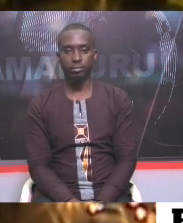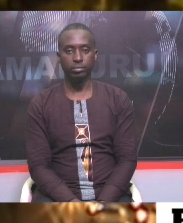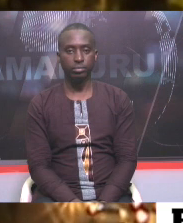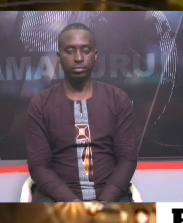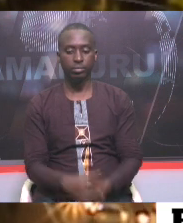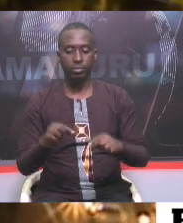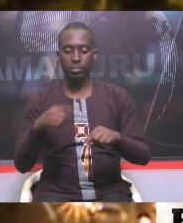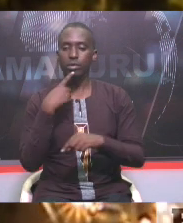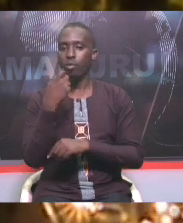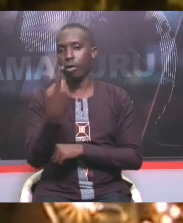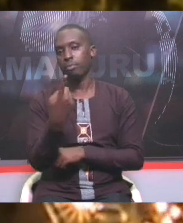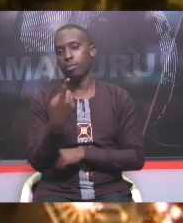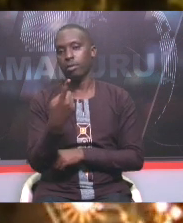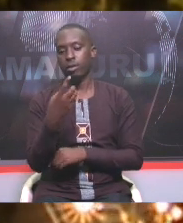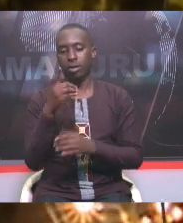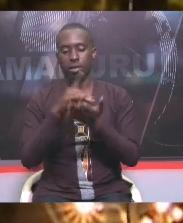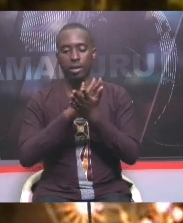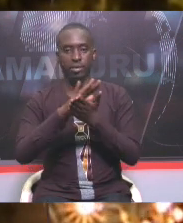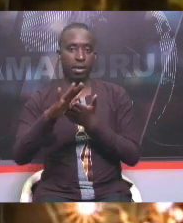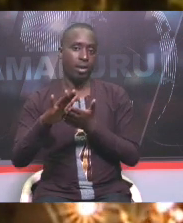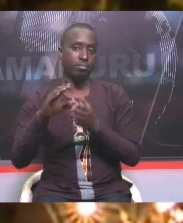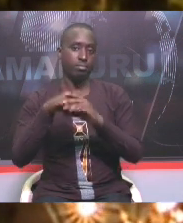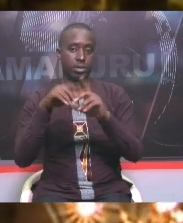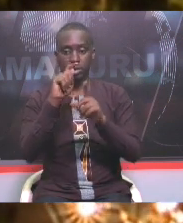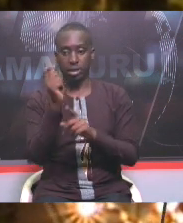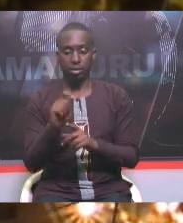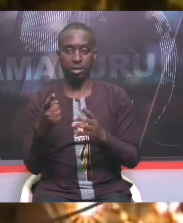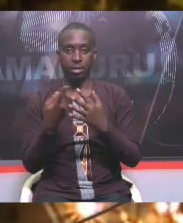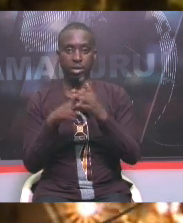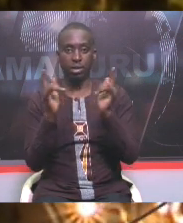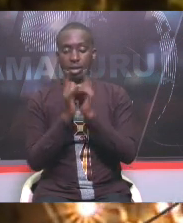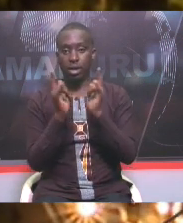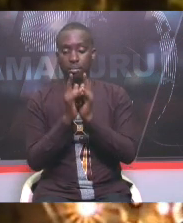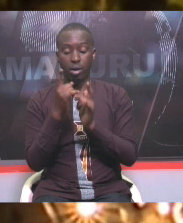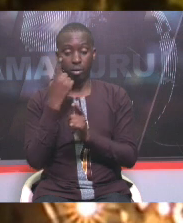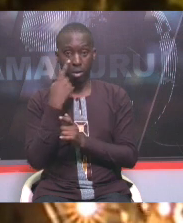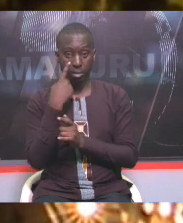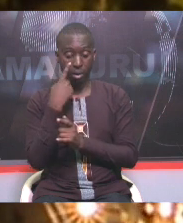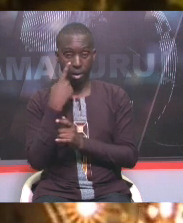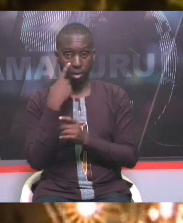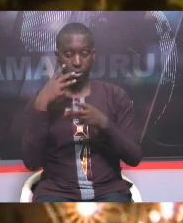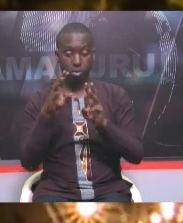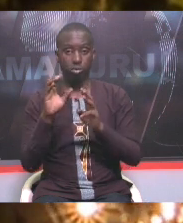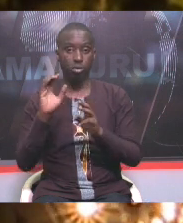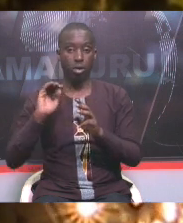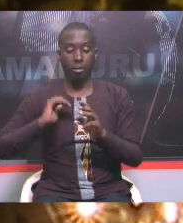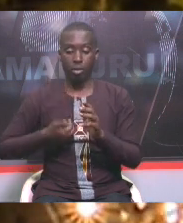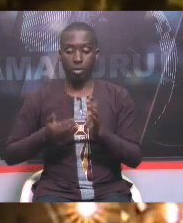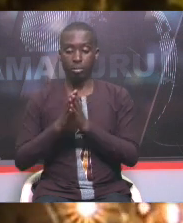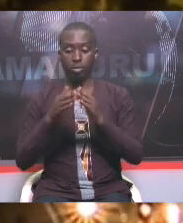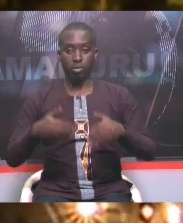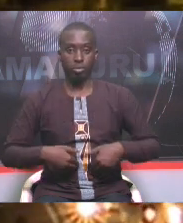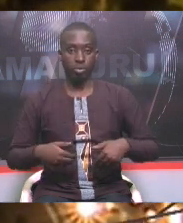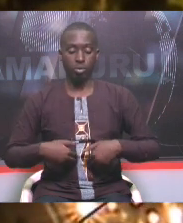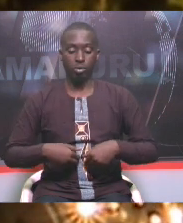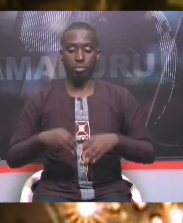Kuri uyu wa mbere, i Dar es Salaam muri Tanzania hatangiye inama igamije kureba uko abagore n'urubyiruko bo ku mugabane wa